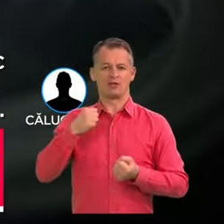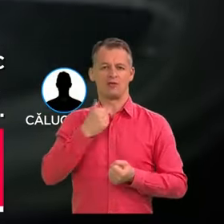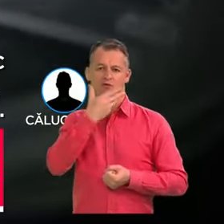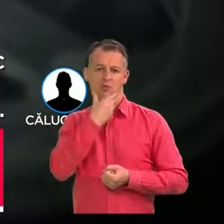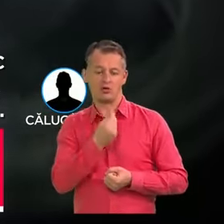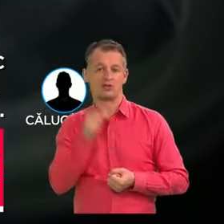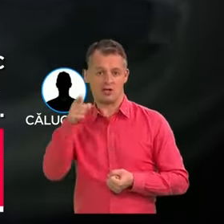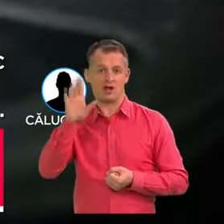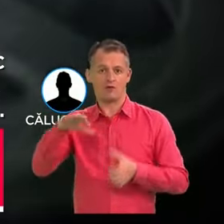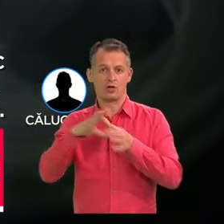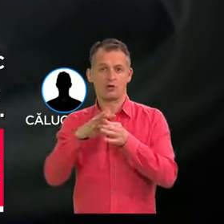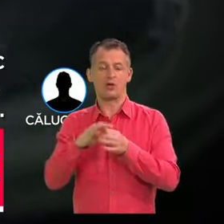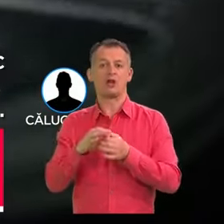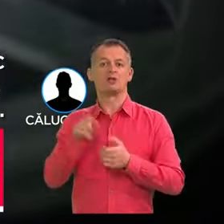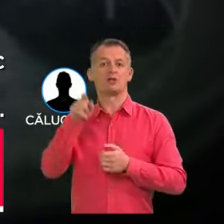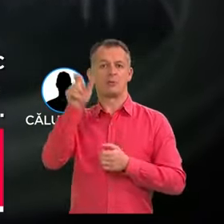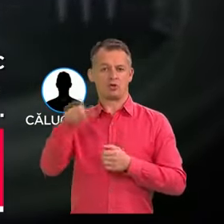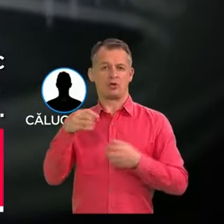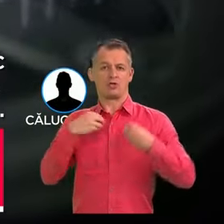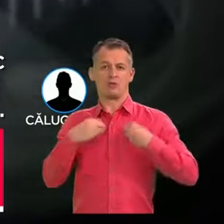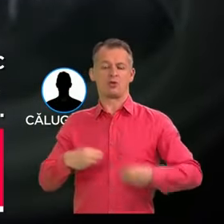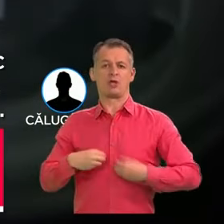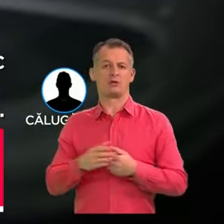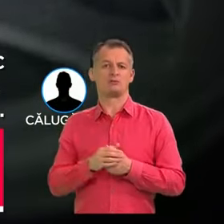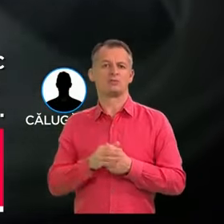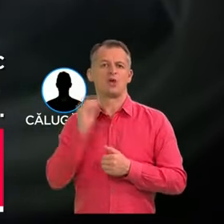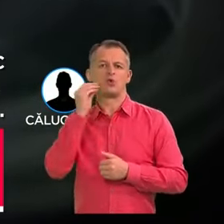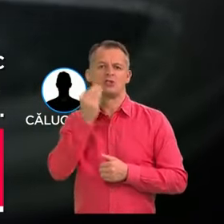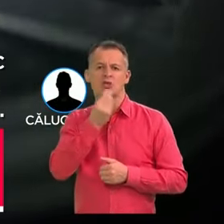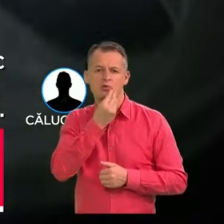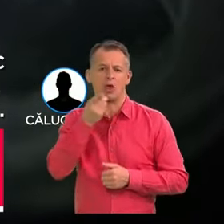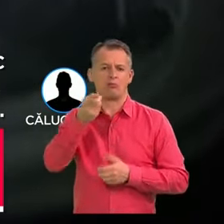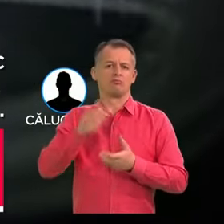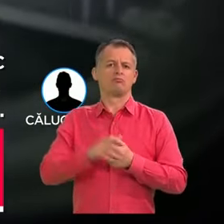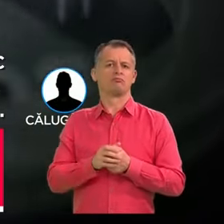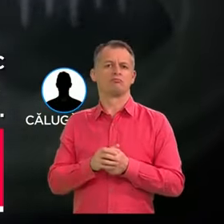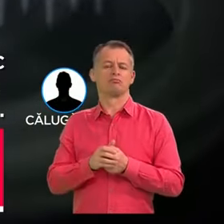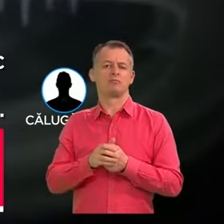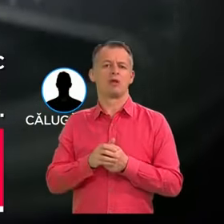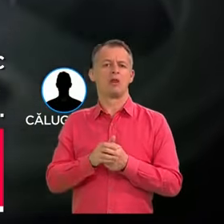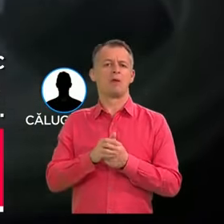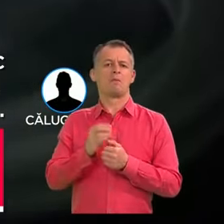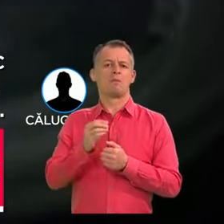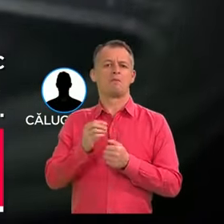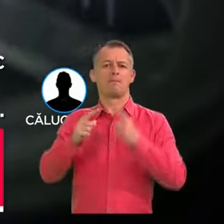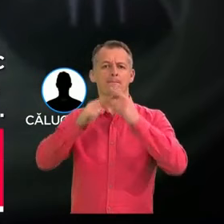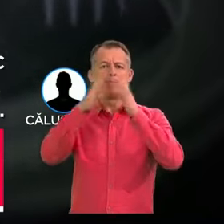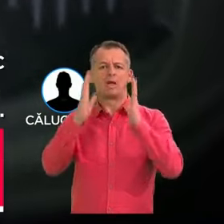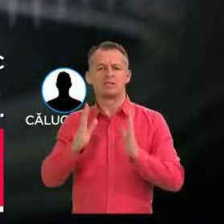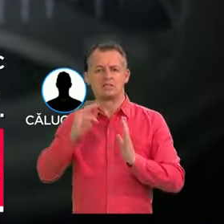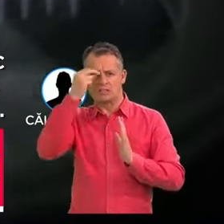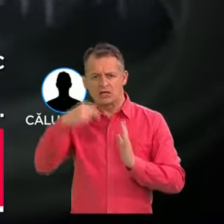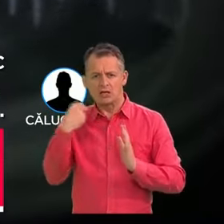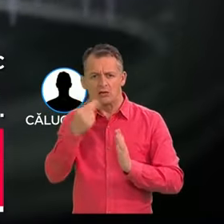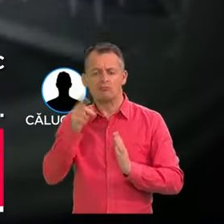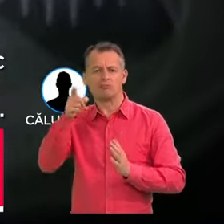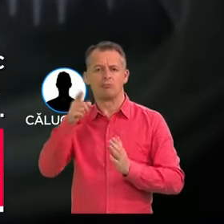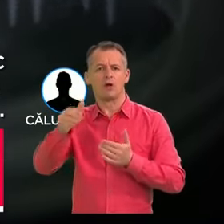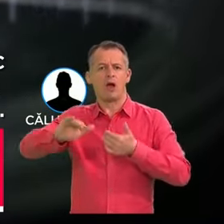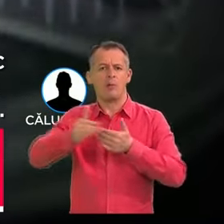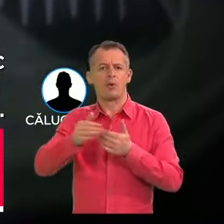ăla au avut o relație cu deputatul, s-au sărutat, nu știu, pe la mănăstire, pe la... Cum se cheamă mănăstirea aia? În fine, o mănăstire pe